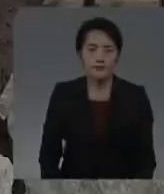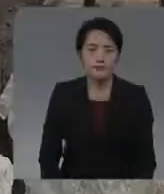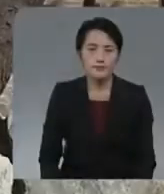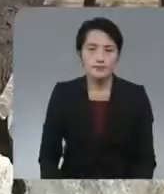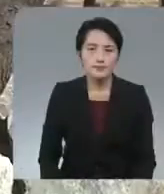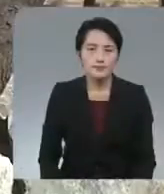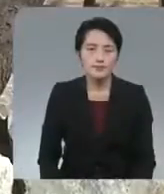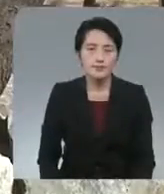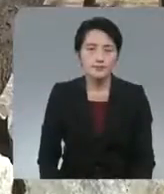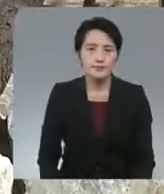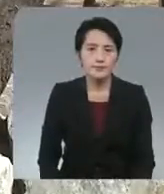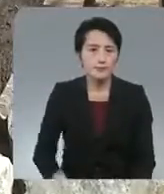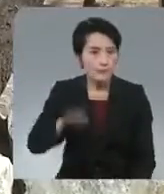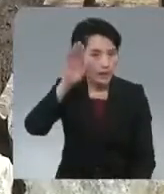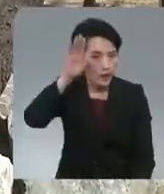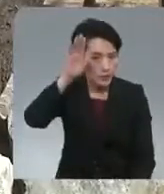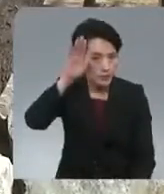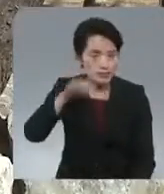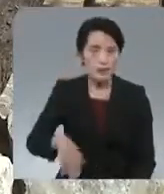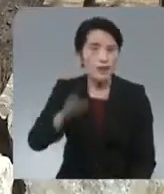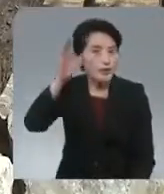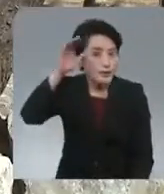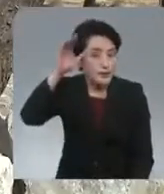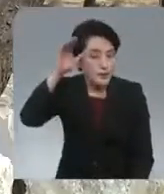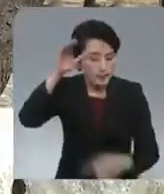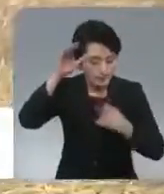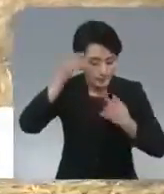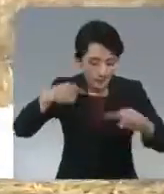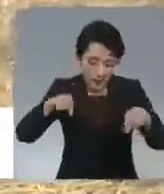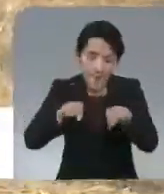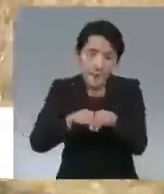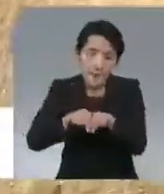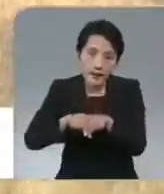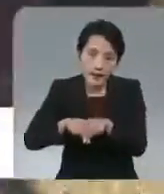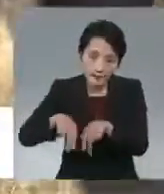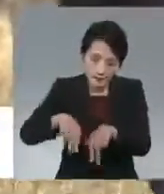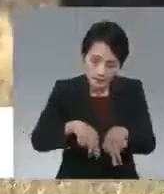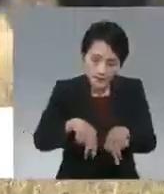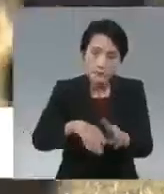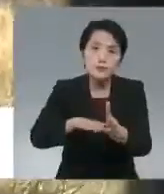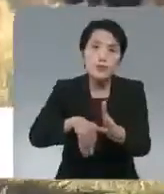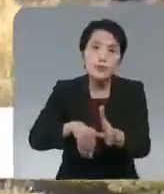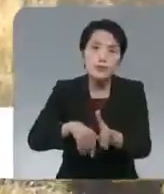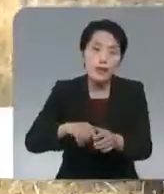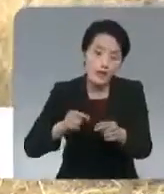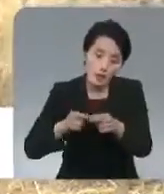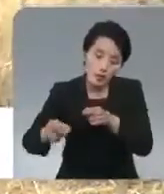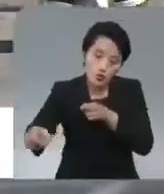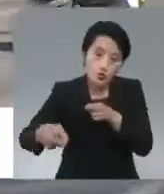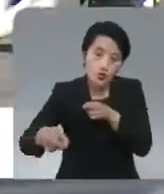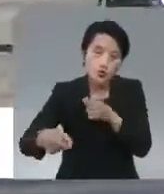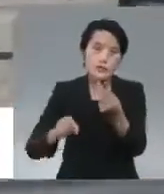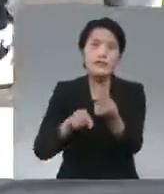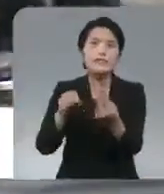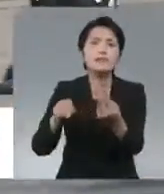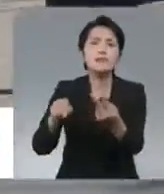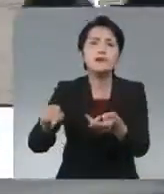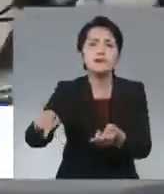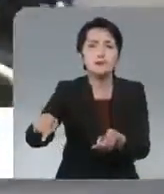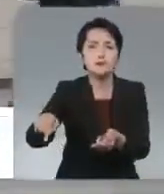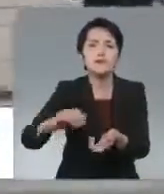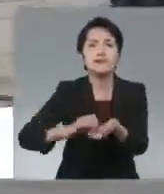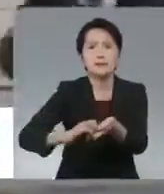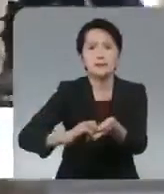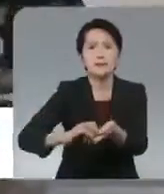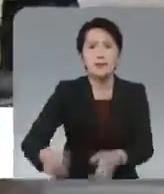ừ ừ anh từ nay trở đi người dưng sử dụng Thú cưng ra ngoài đi dạo sẽ phải lưu ý hơn về chiều dài